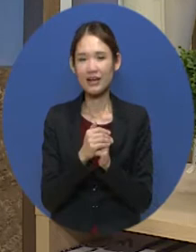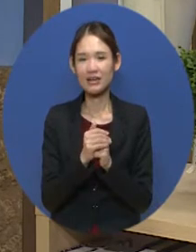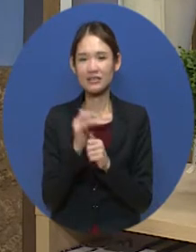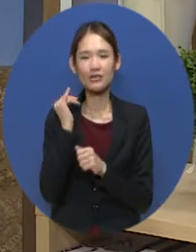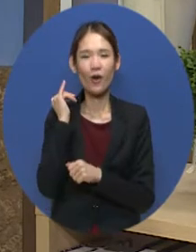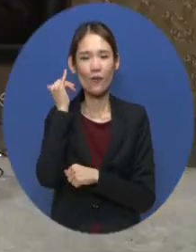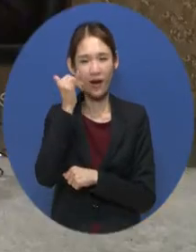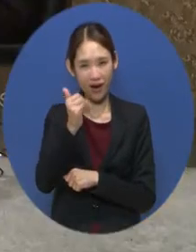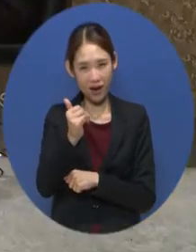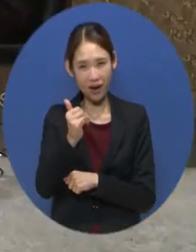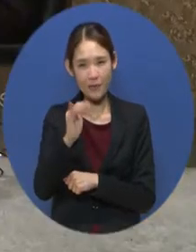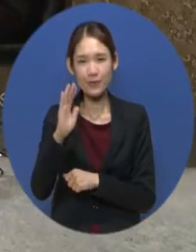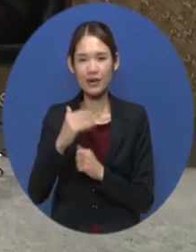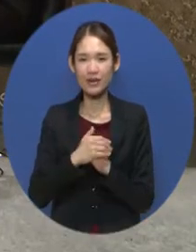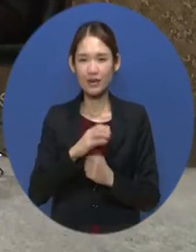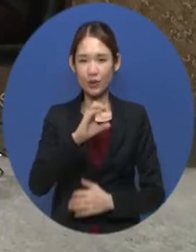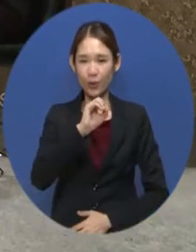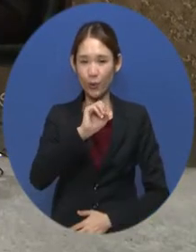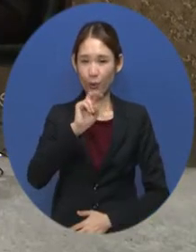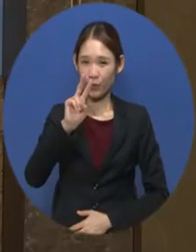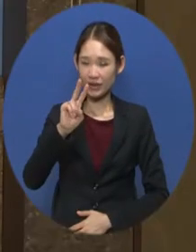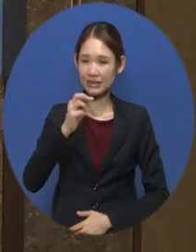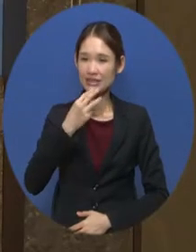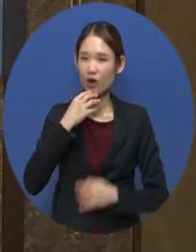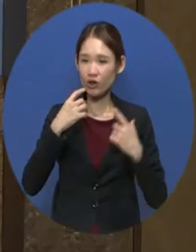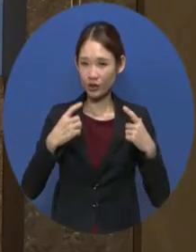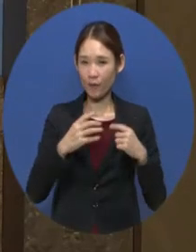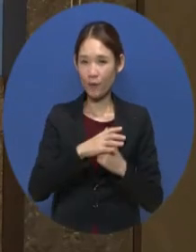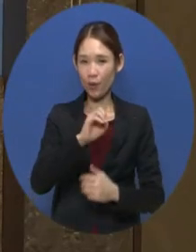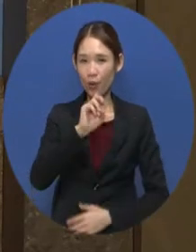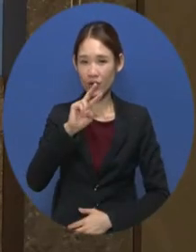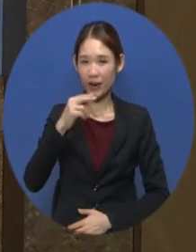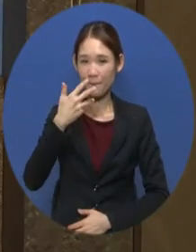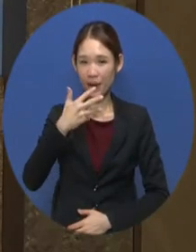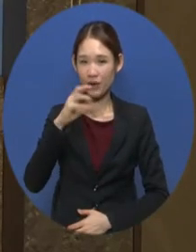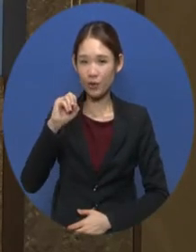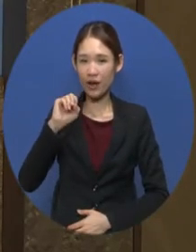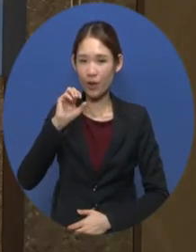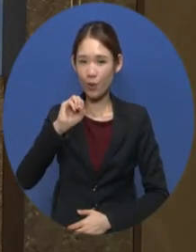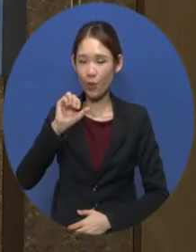전화 한 통이면 됩니다. 02 서울 지역 번호고요. 네.